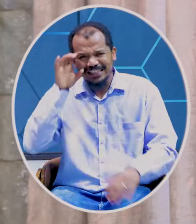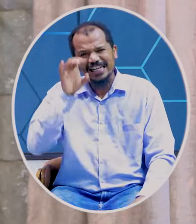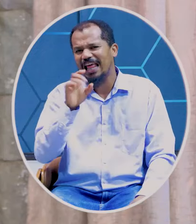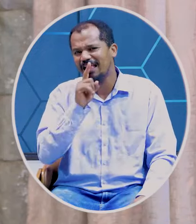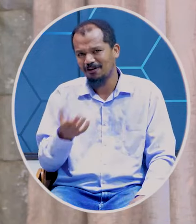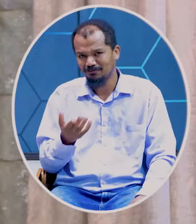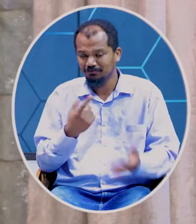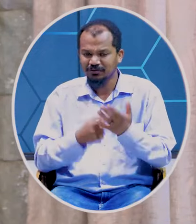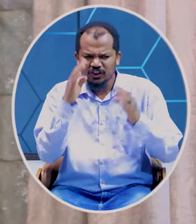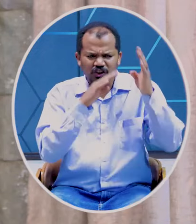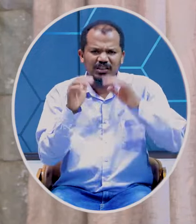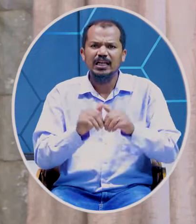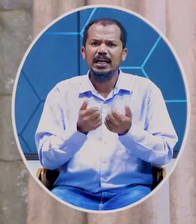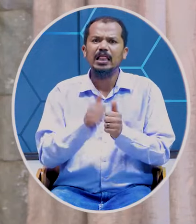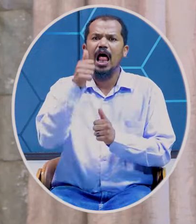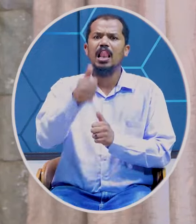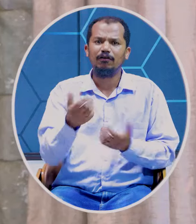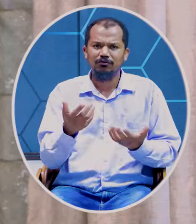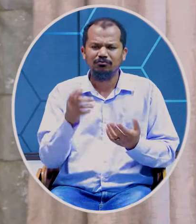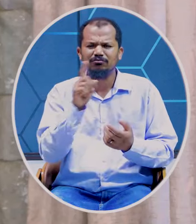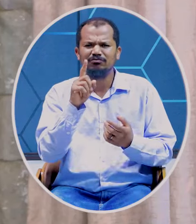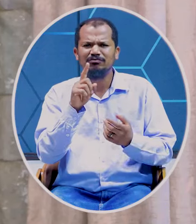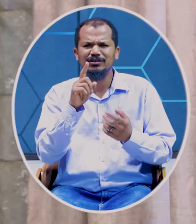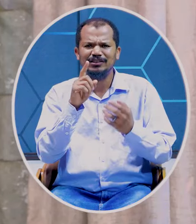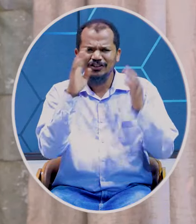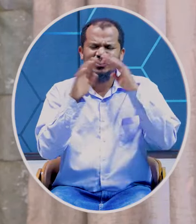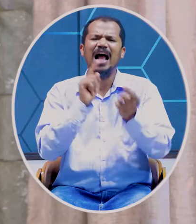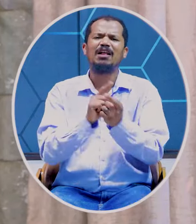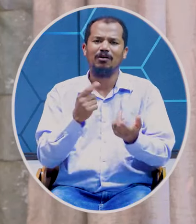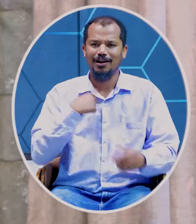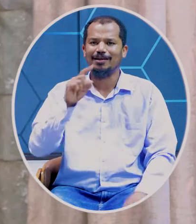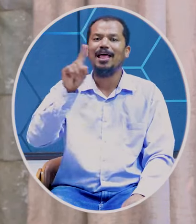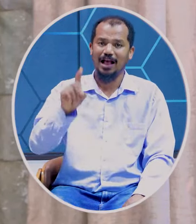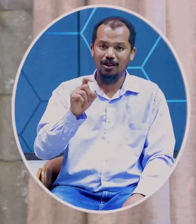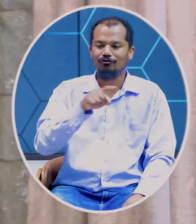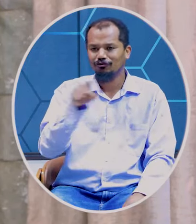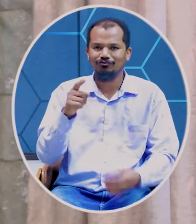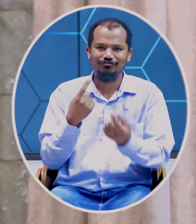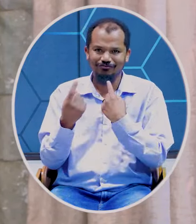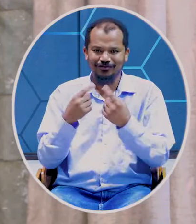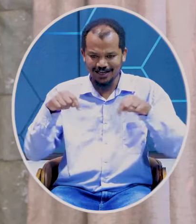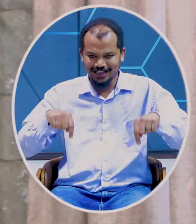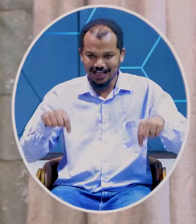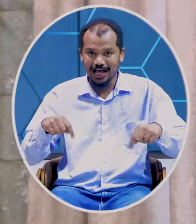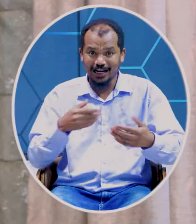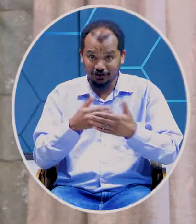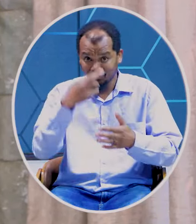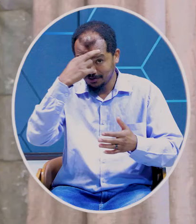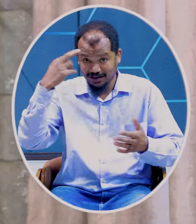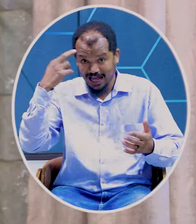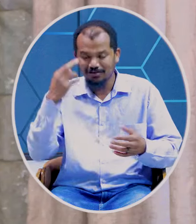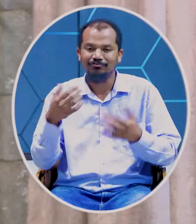ነው። ስለዚህ ያንን ችግር እንዴት አለፉ? ችግር እስገጥሟቸው ይሆኑ? ይህም ጥያቄ ነው የሚሆነው። እሱን ያወሩናል። ዛሬ ላይ